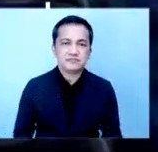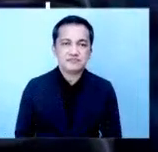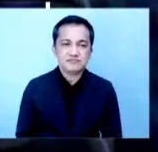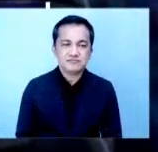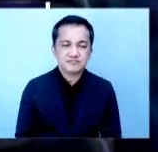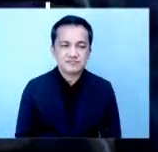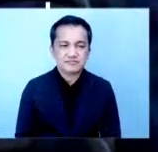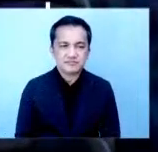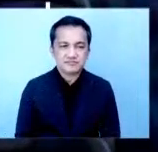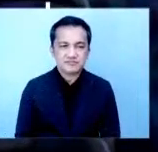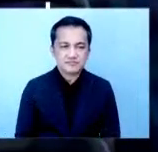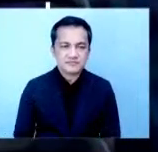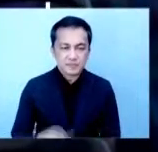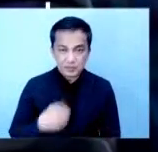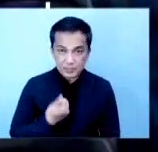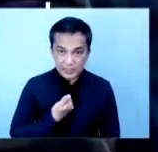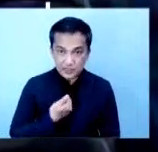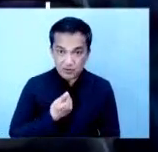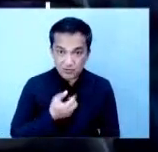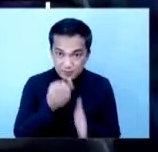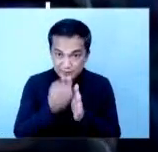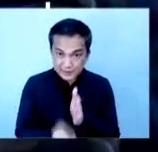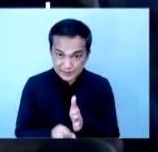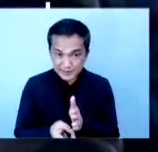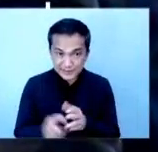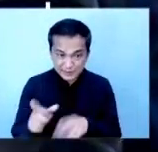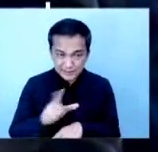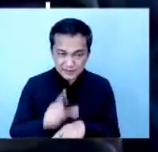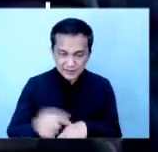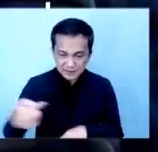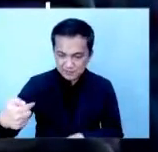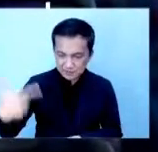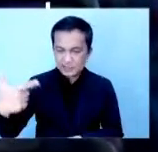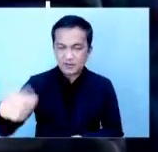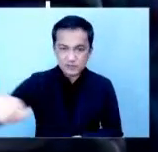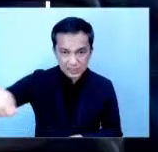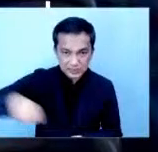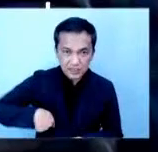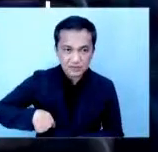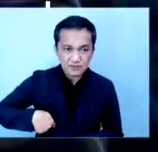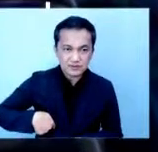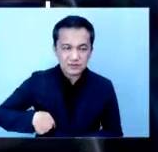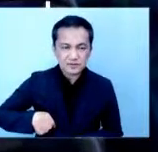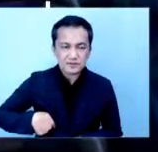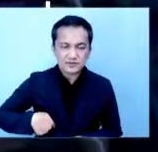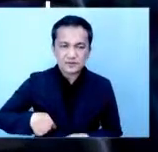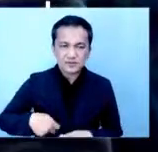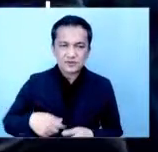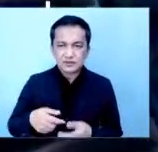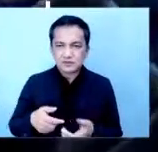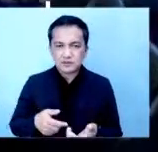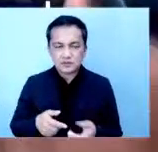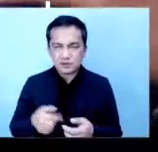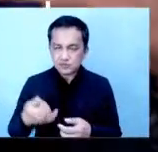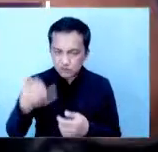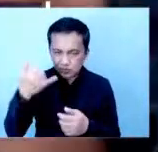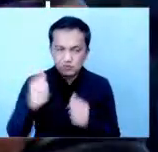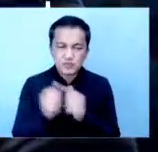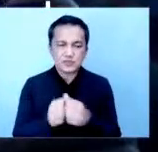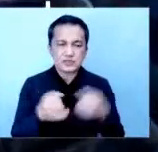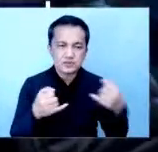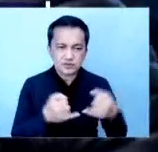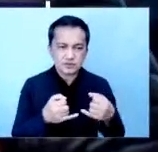Nilibing ko yung sarili ko sa lupa. Binaril ako, sinaksak ako. Nag-shoot ako with an injury and para makita